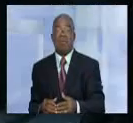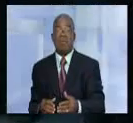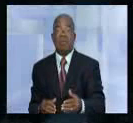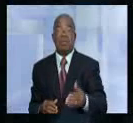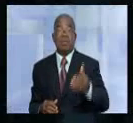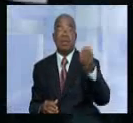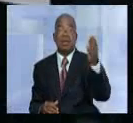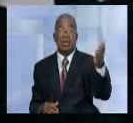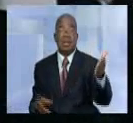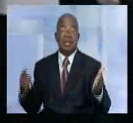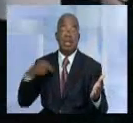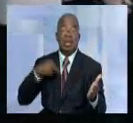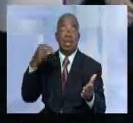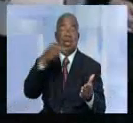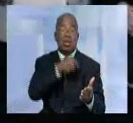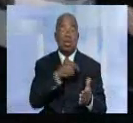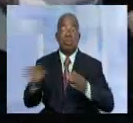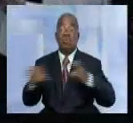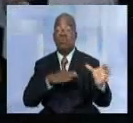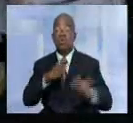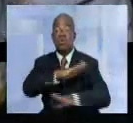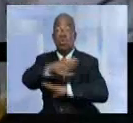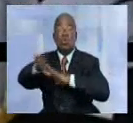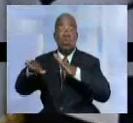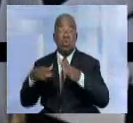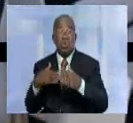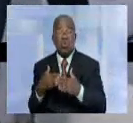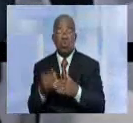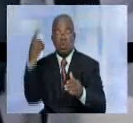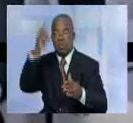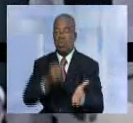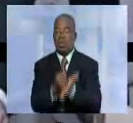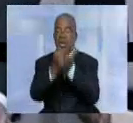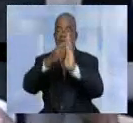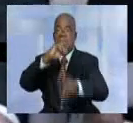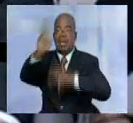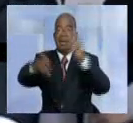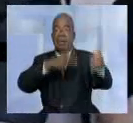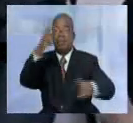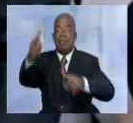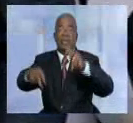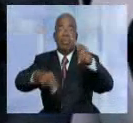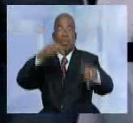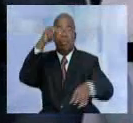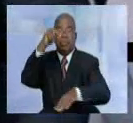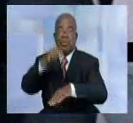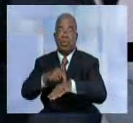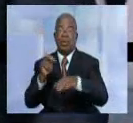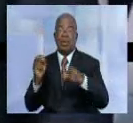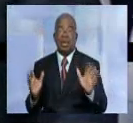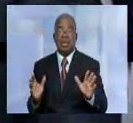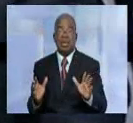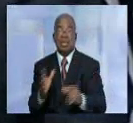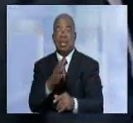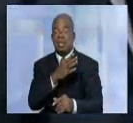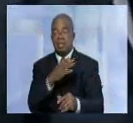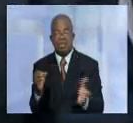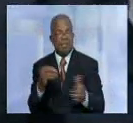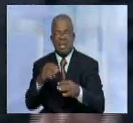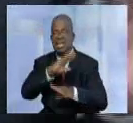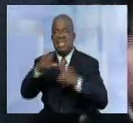Nous sommes en train de déployer tous les moyens de l'Illinois pour aider la population qui fait face à des situations difficiles et parfois